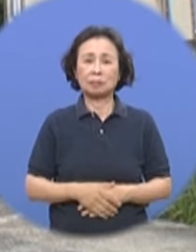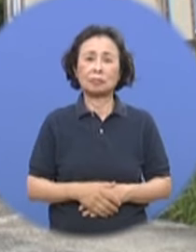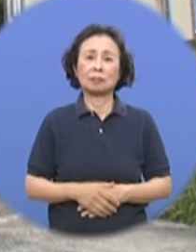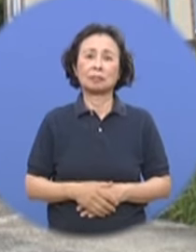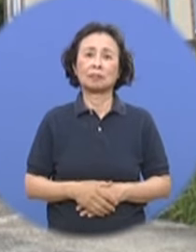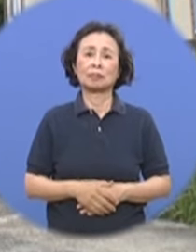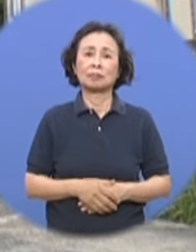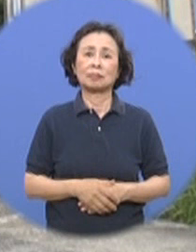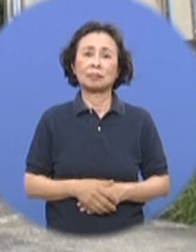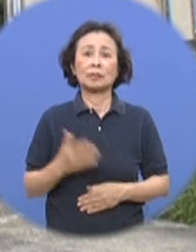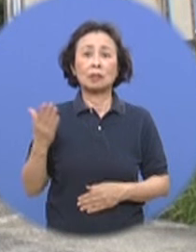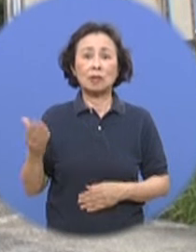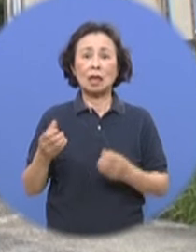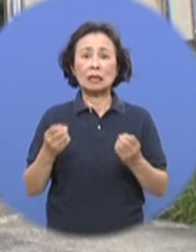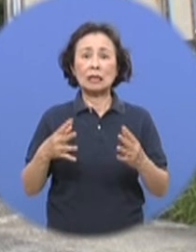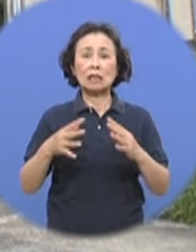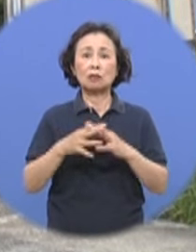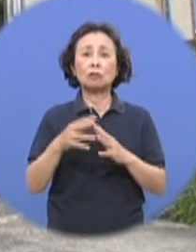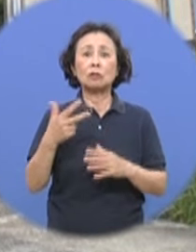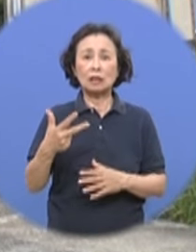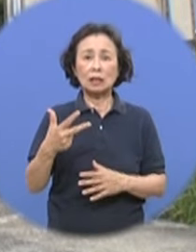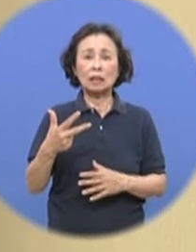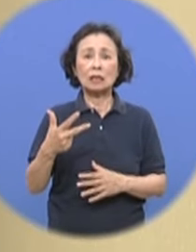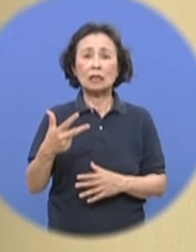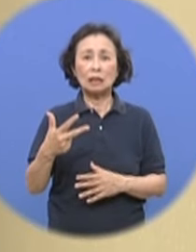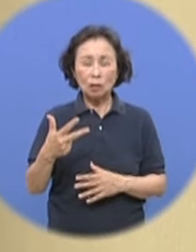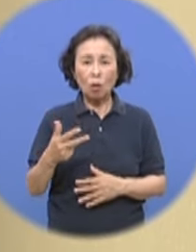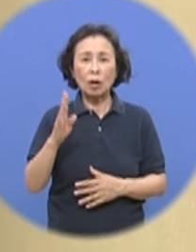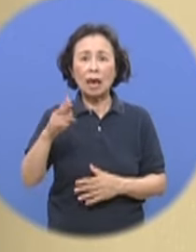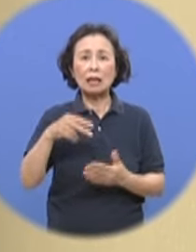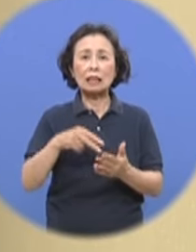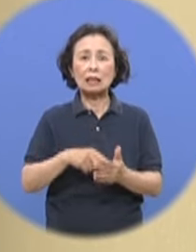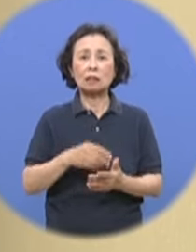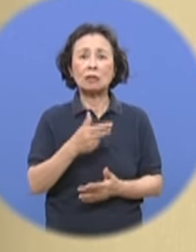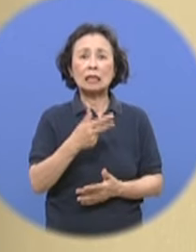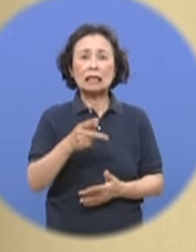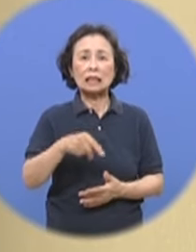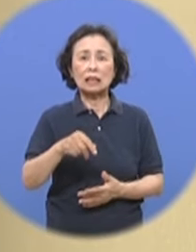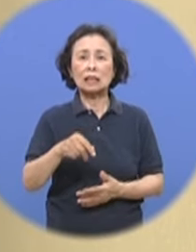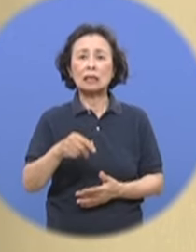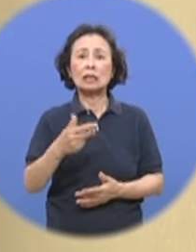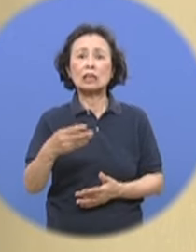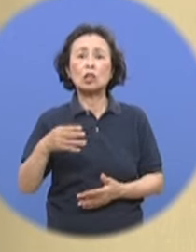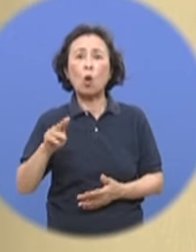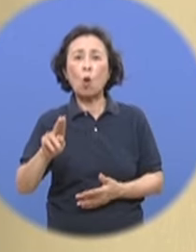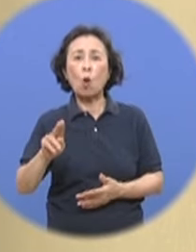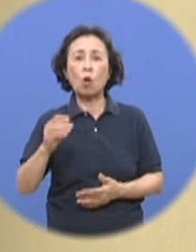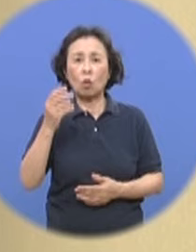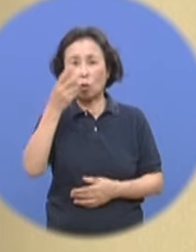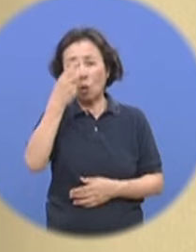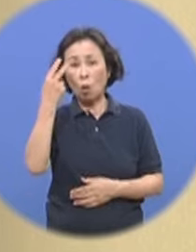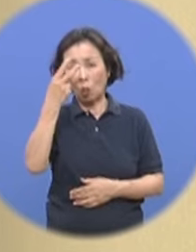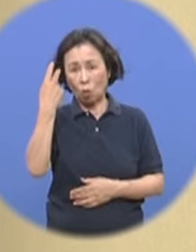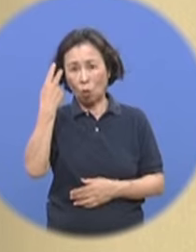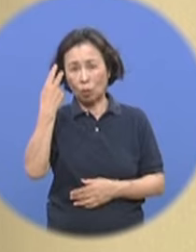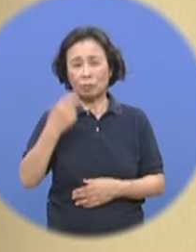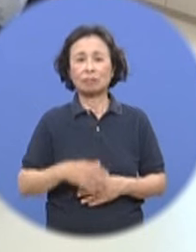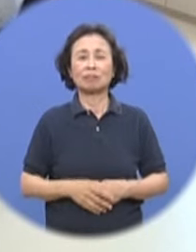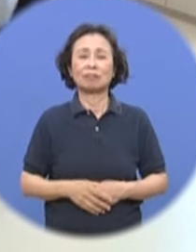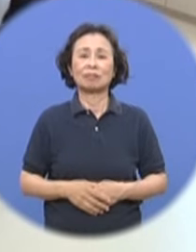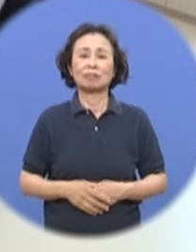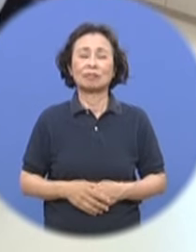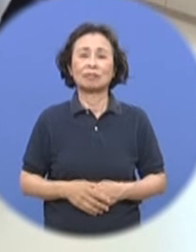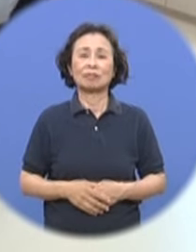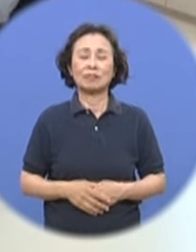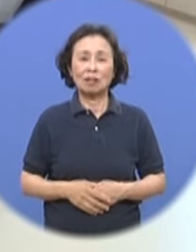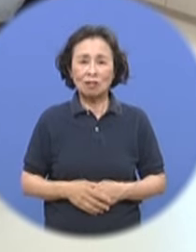こちらは新宮市の県立新庄高校です。中谷さんのお話にあった介護職員初任者研修